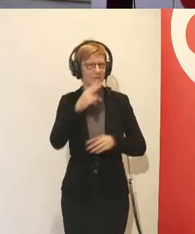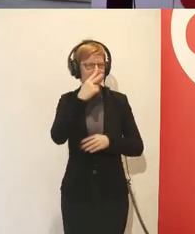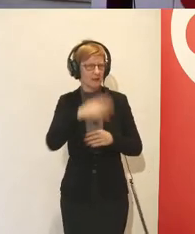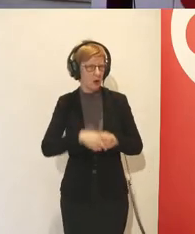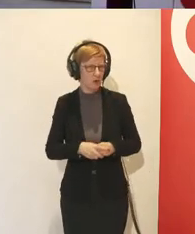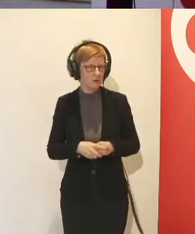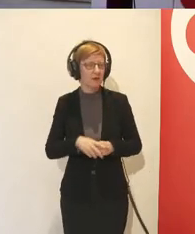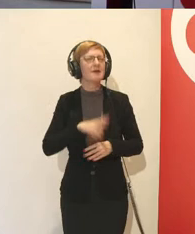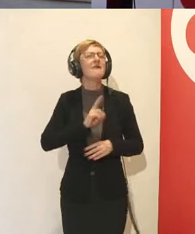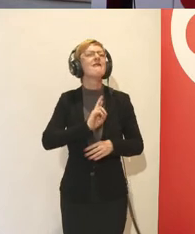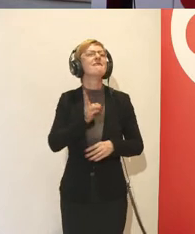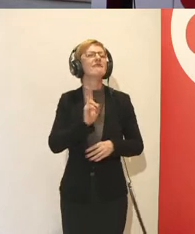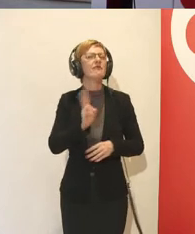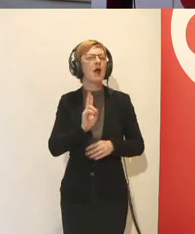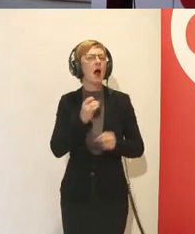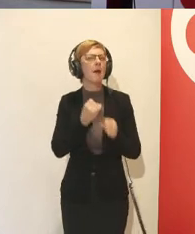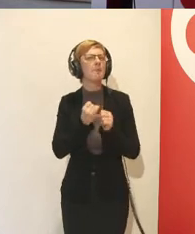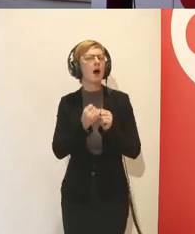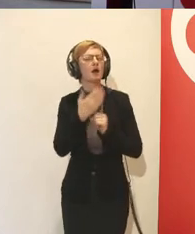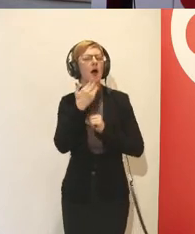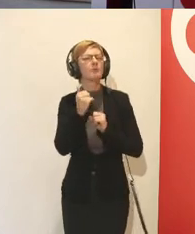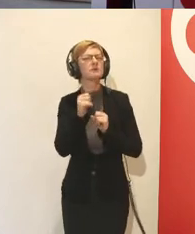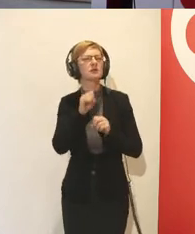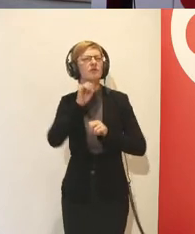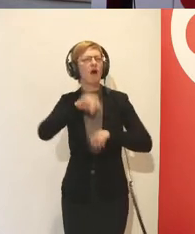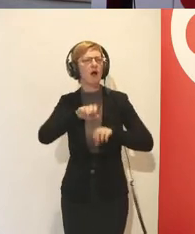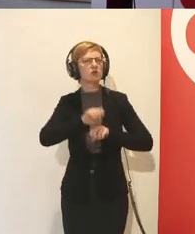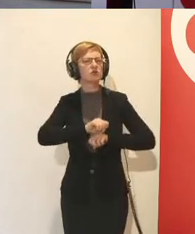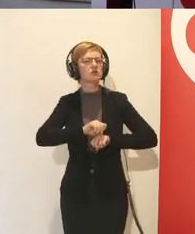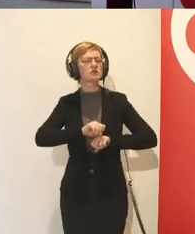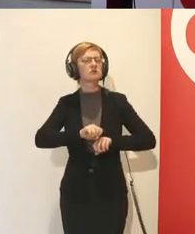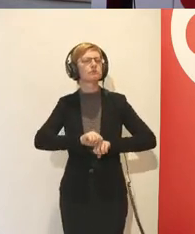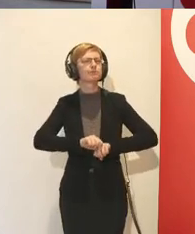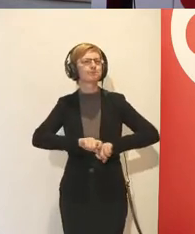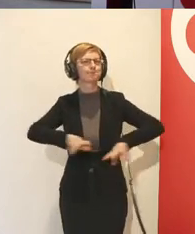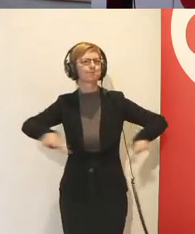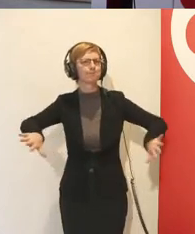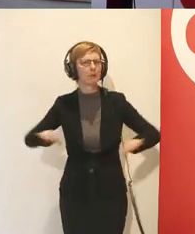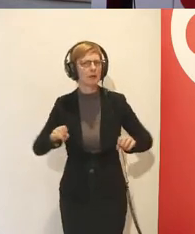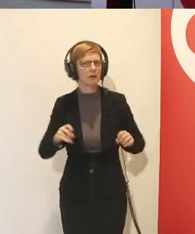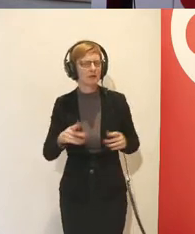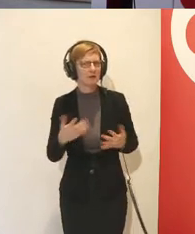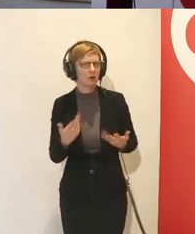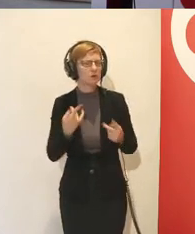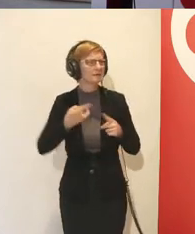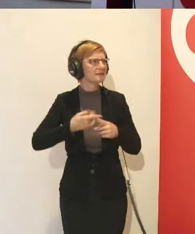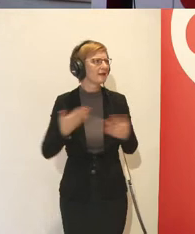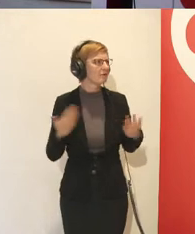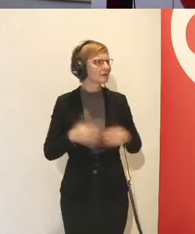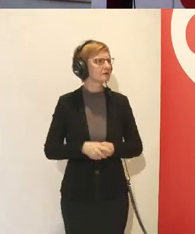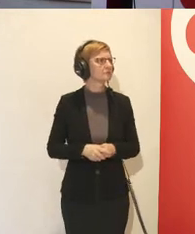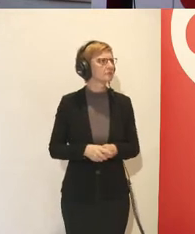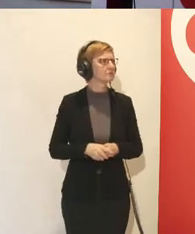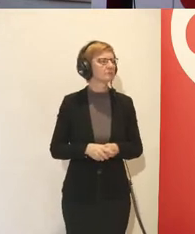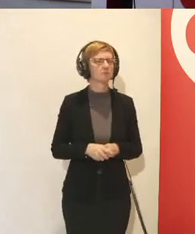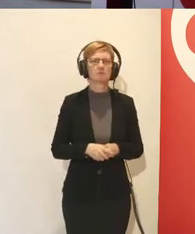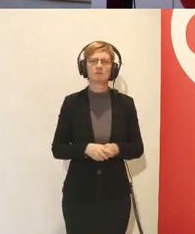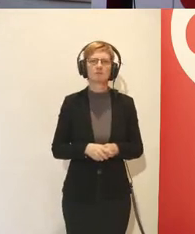wer steckt dahinter was sind die ziele was wird versucht auch durch das verbreiten dieser verschwörungs mythen